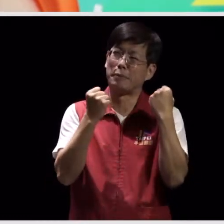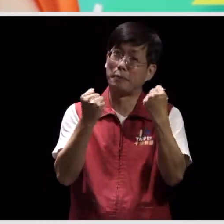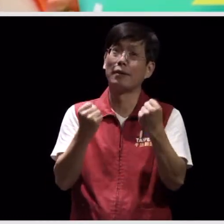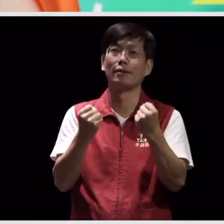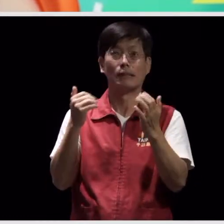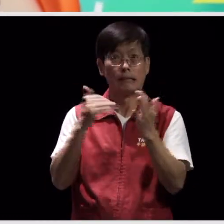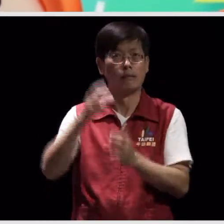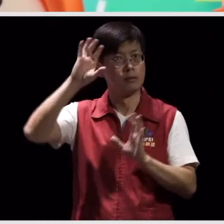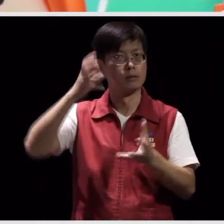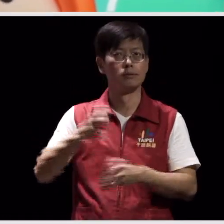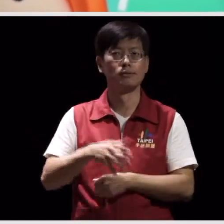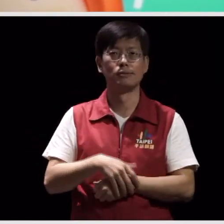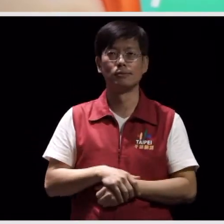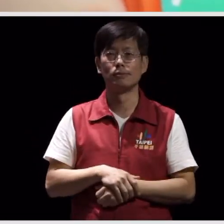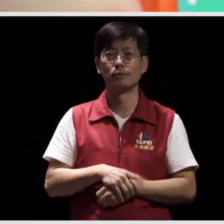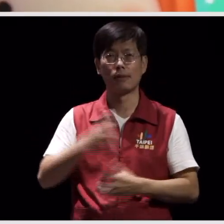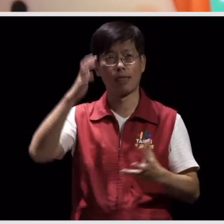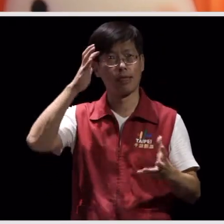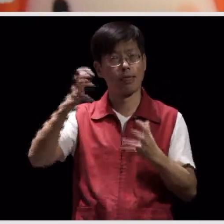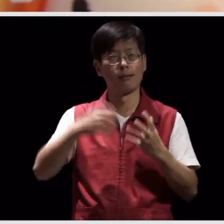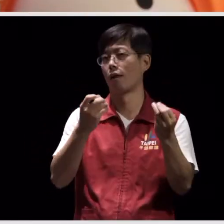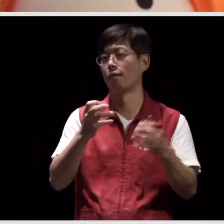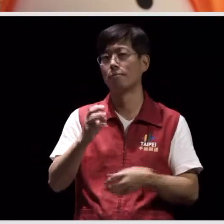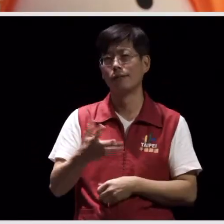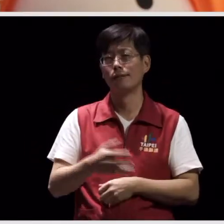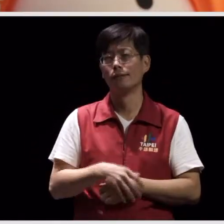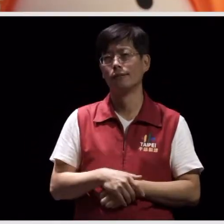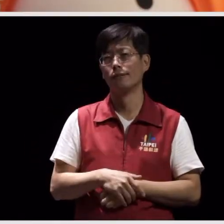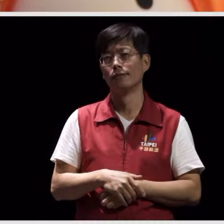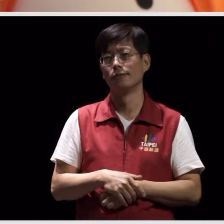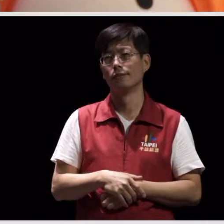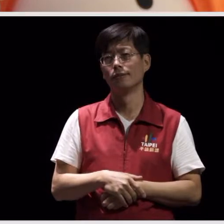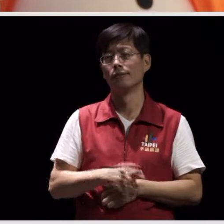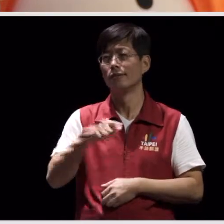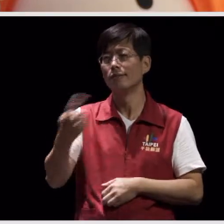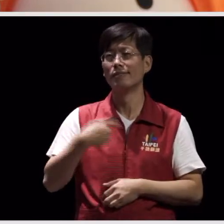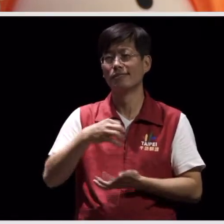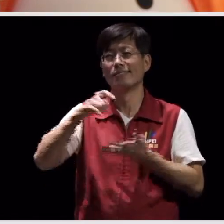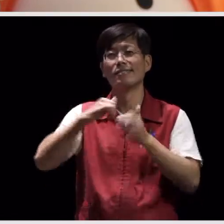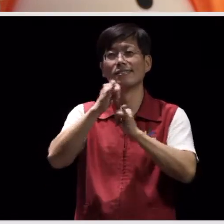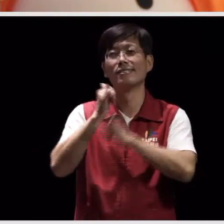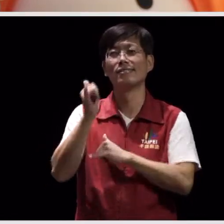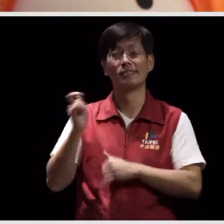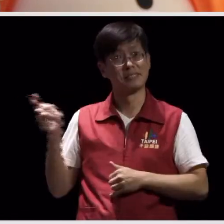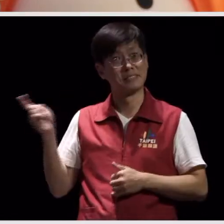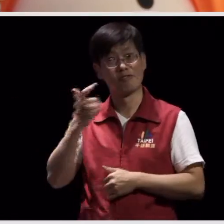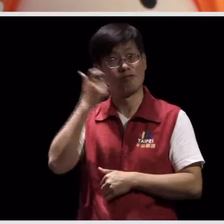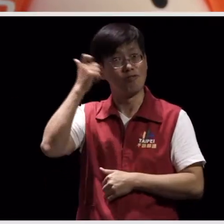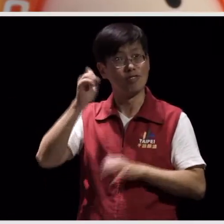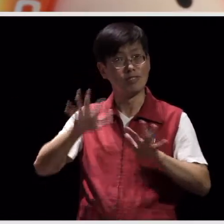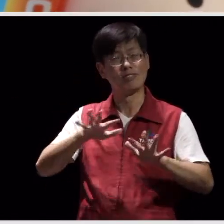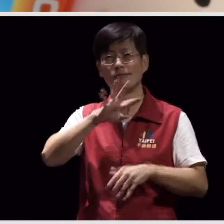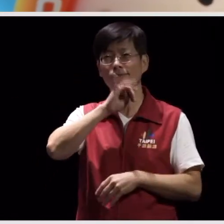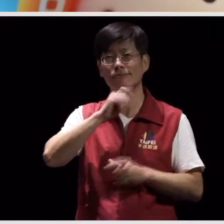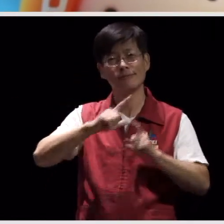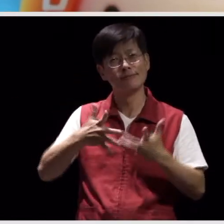开到了俄罗斯，对啊，很疯狂的一群人啊。来，接下来谈这个故事。这个爷爷，大家猜他大概几